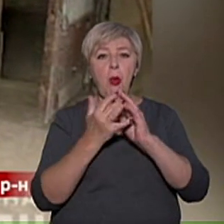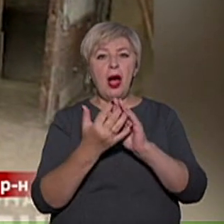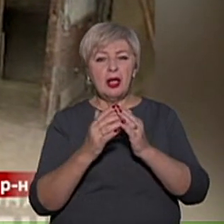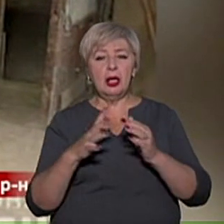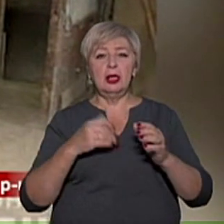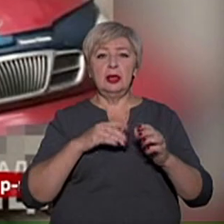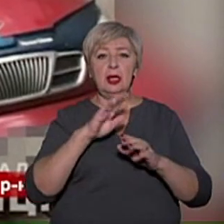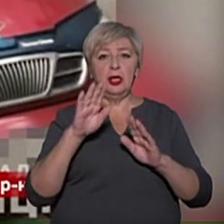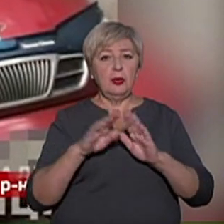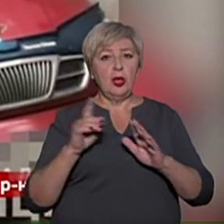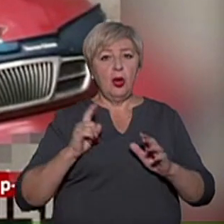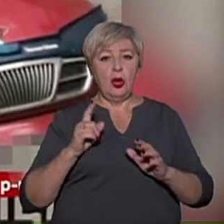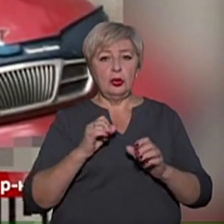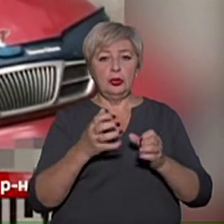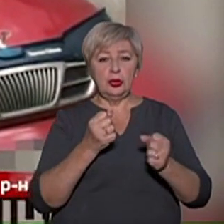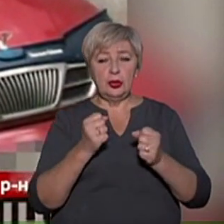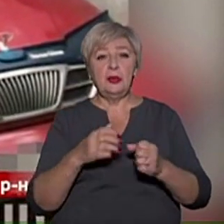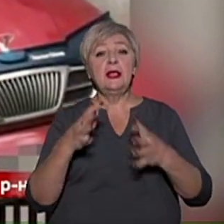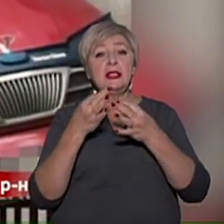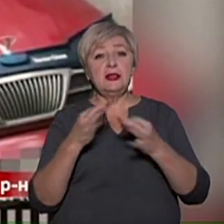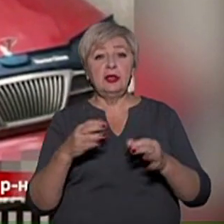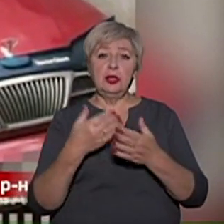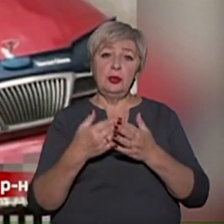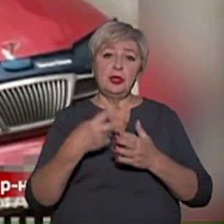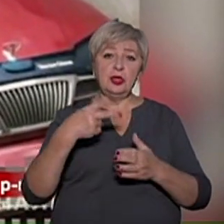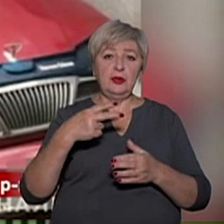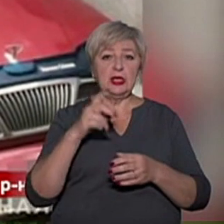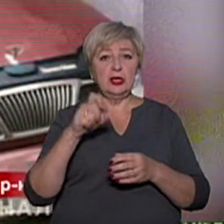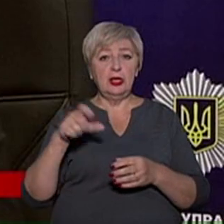Загалом з трудового рабства вдалося звільнити близько 20 людей.